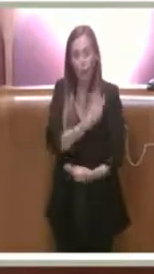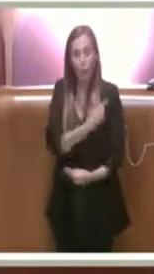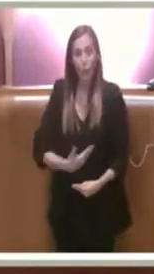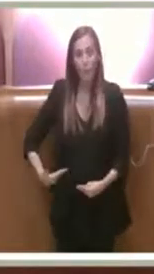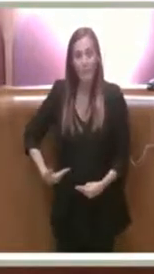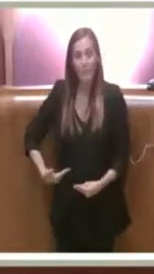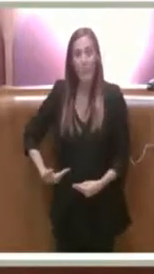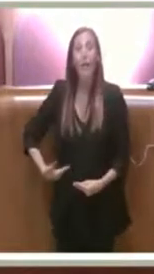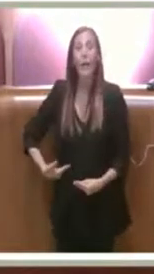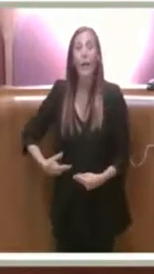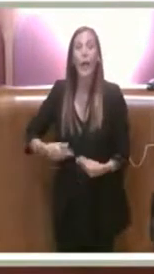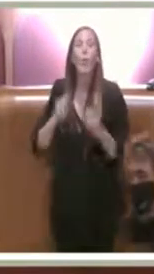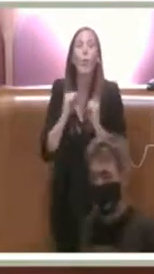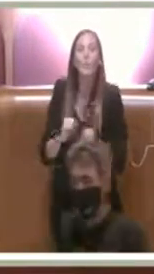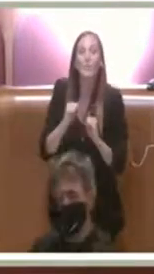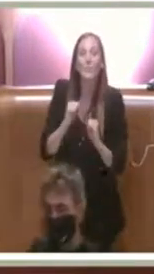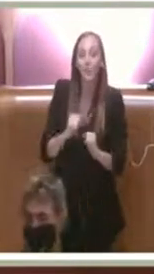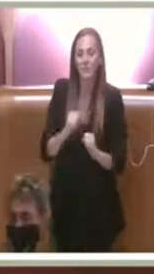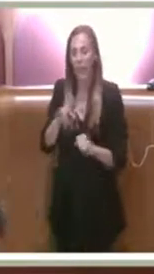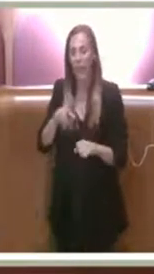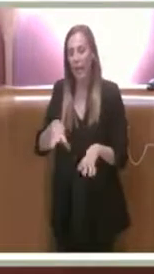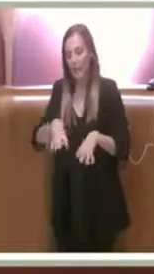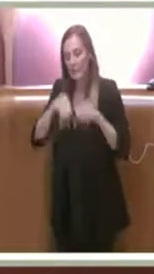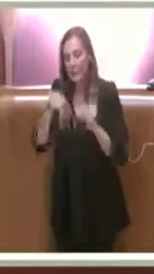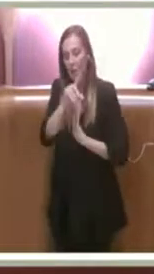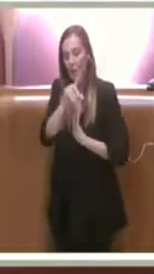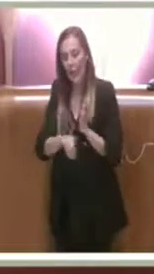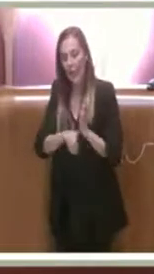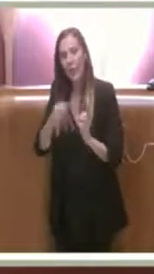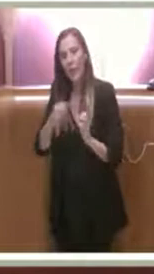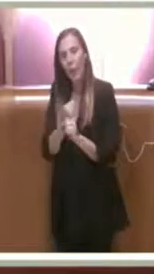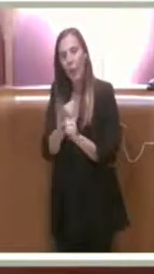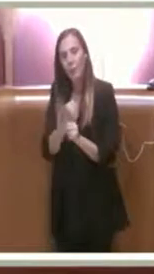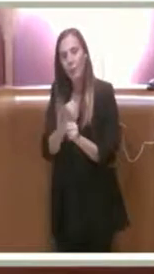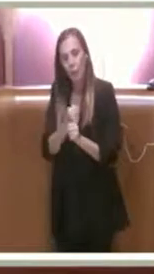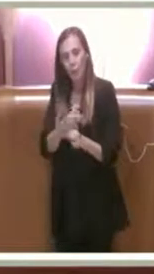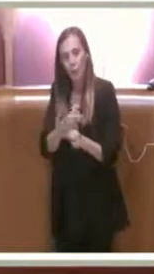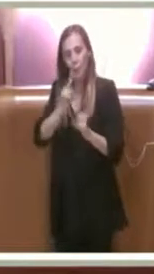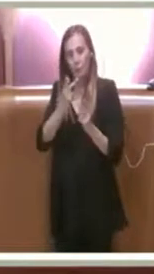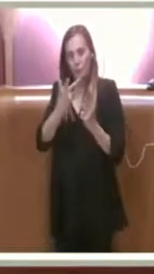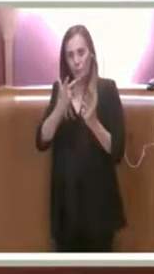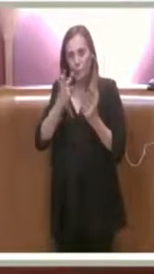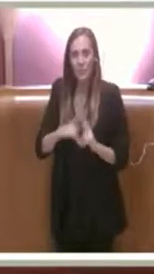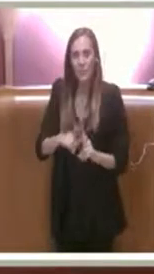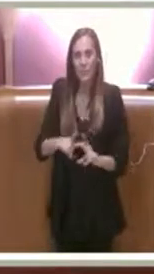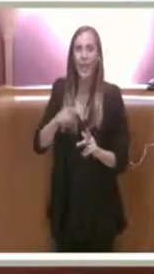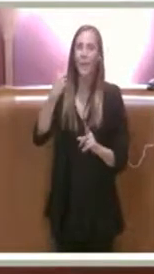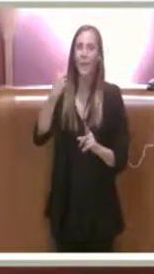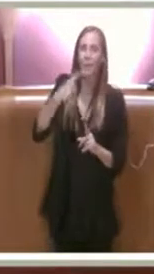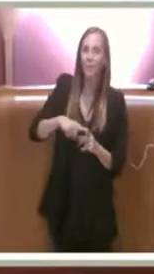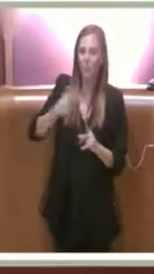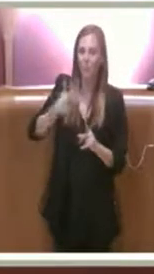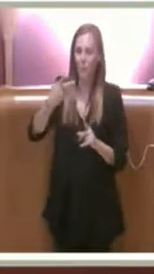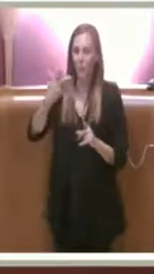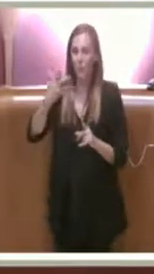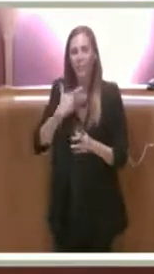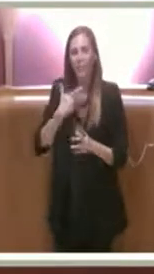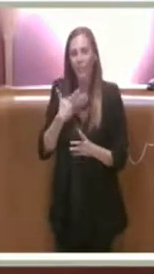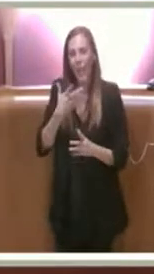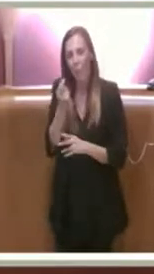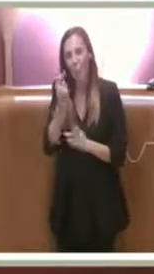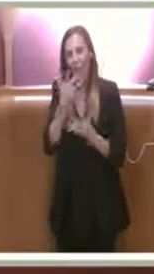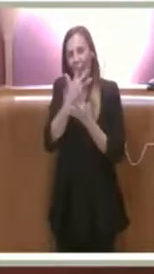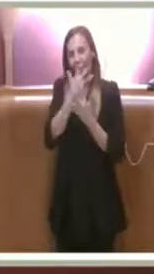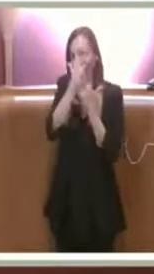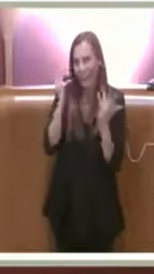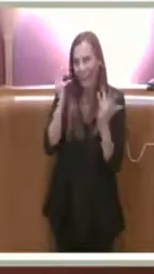svolgere al meglio il loro diritto di iniziativa deliberativa. E poi ecco tutta la parte delle lacune, della poca chiarezza in